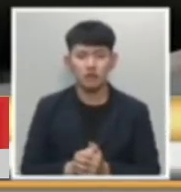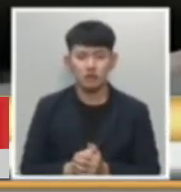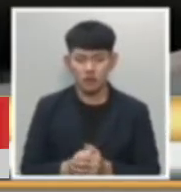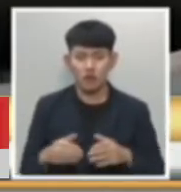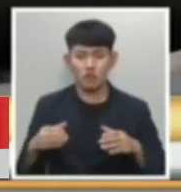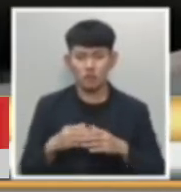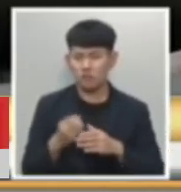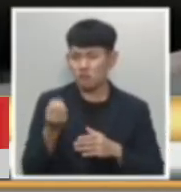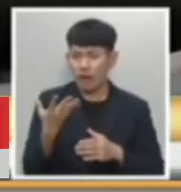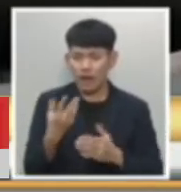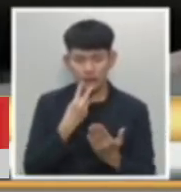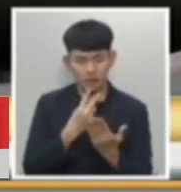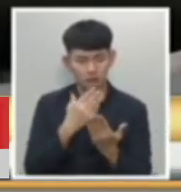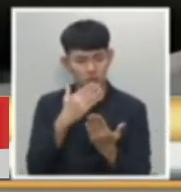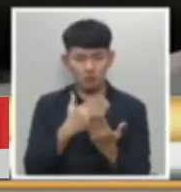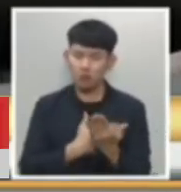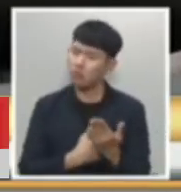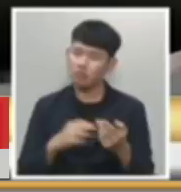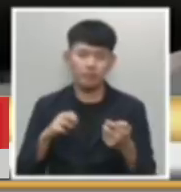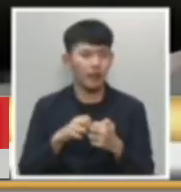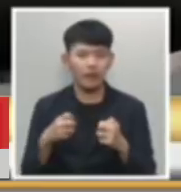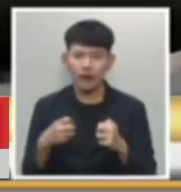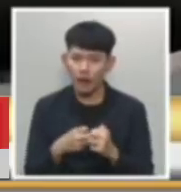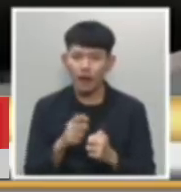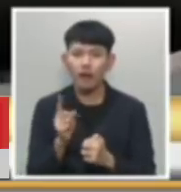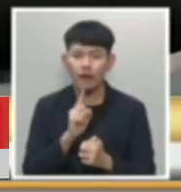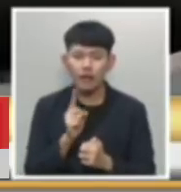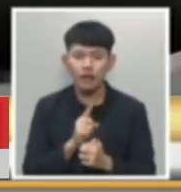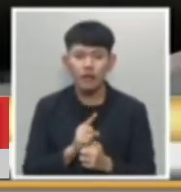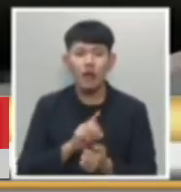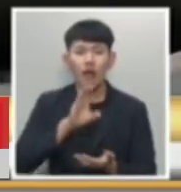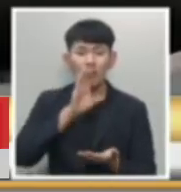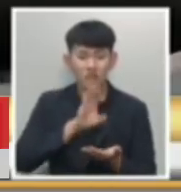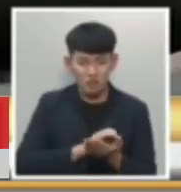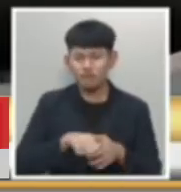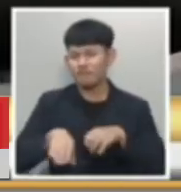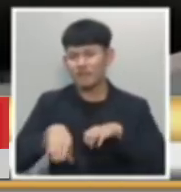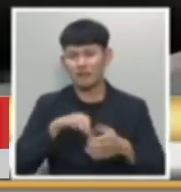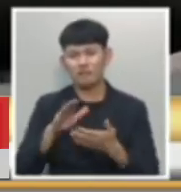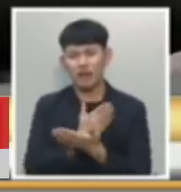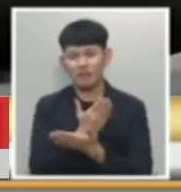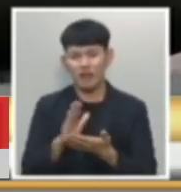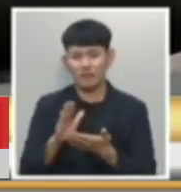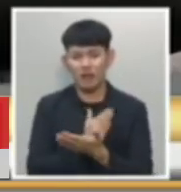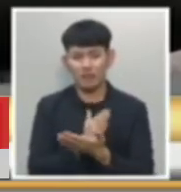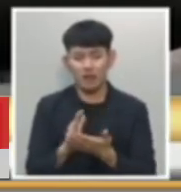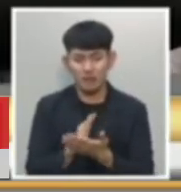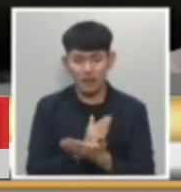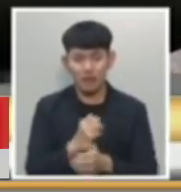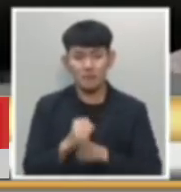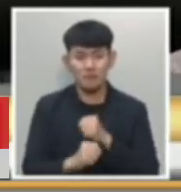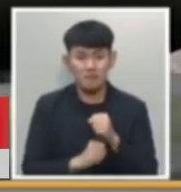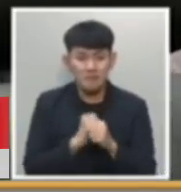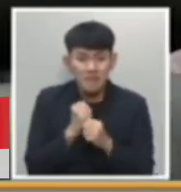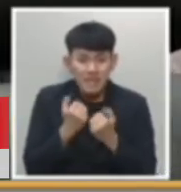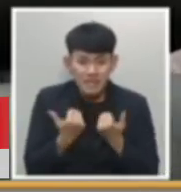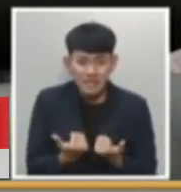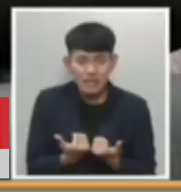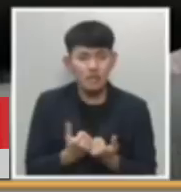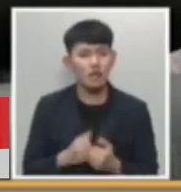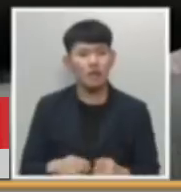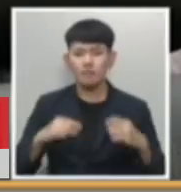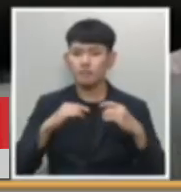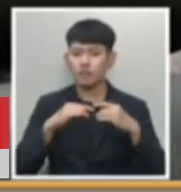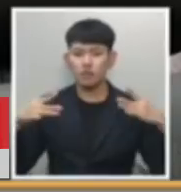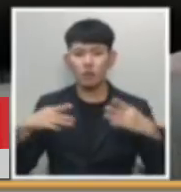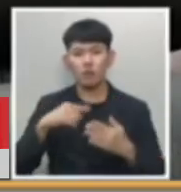เห็นปัญหาครับว่าการจัดงบประมาณในปีนี้เนี่ยไม่สอดคล้องไม่ตอบโจทย์ของประเท